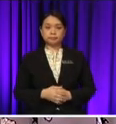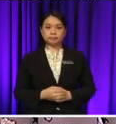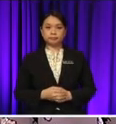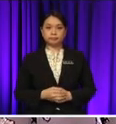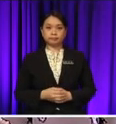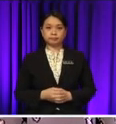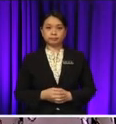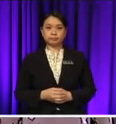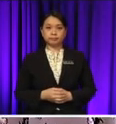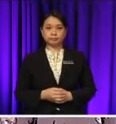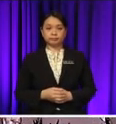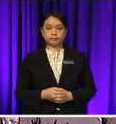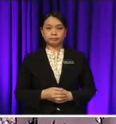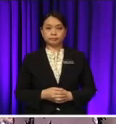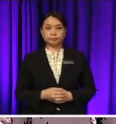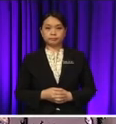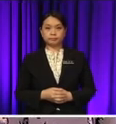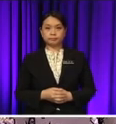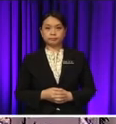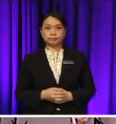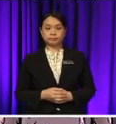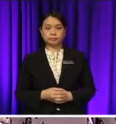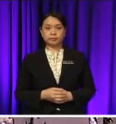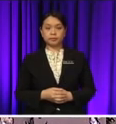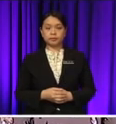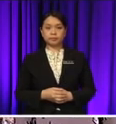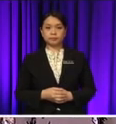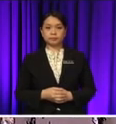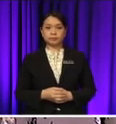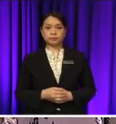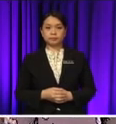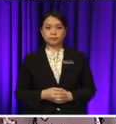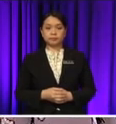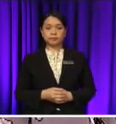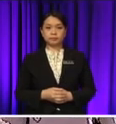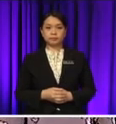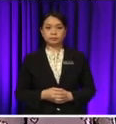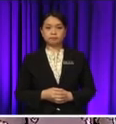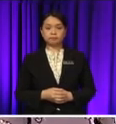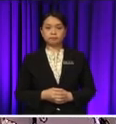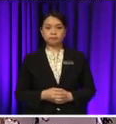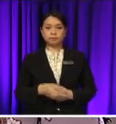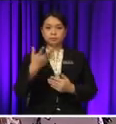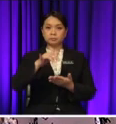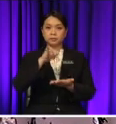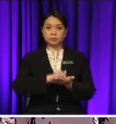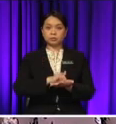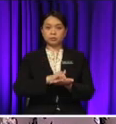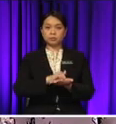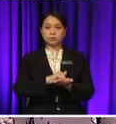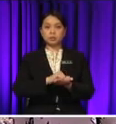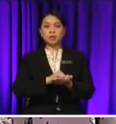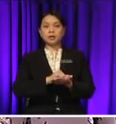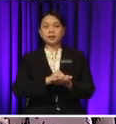keuangan yaitu bagian equity pemilik Salin saja Oke yang kedua adalah Baki ecound